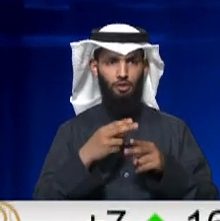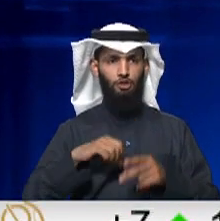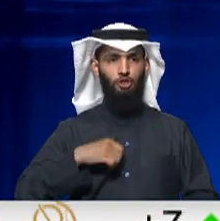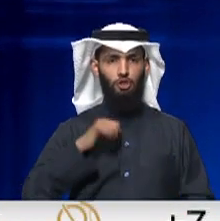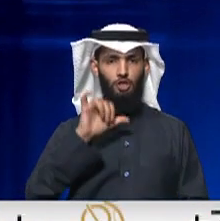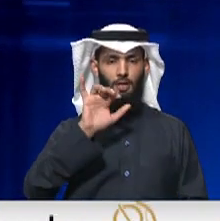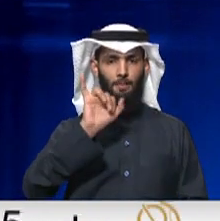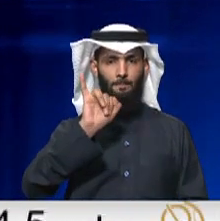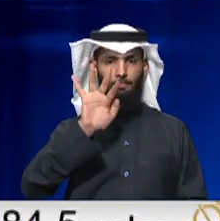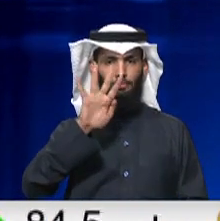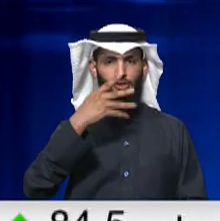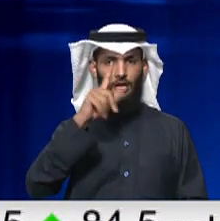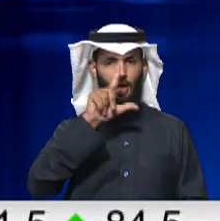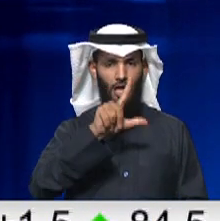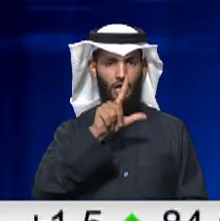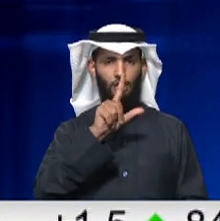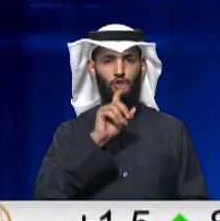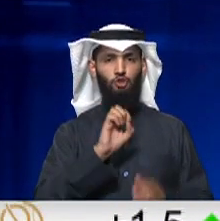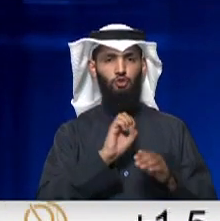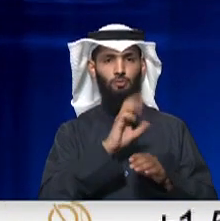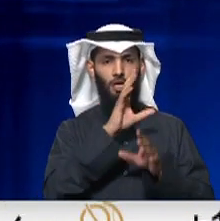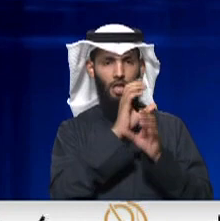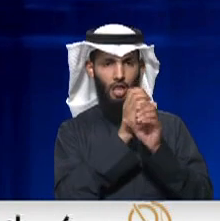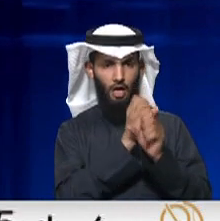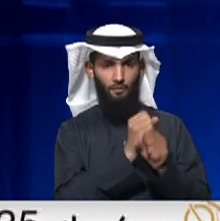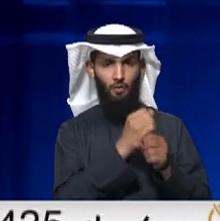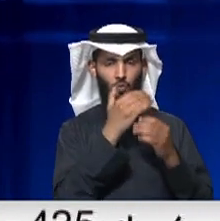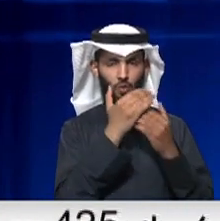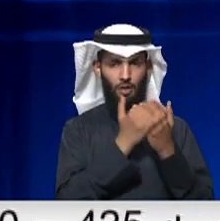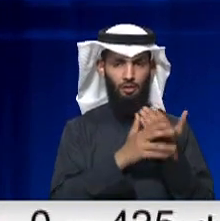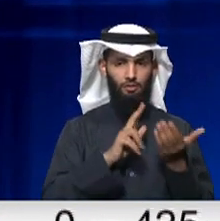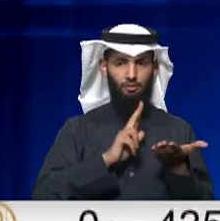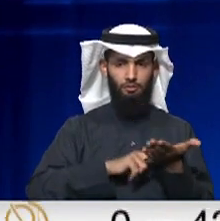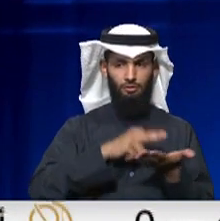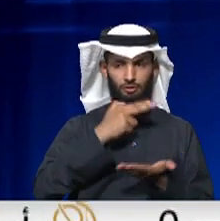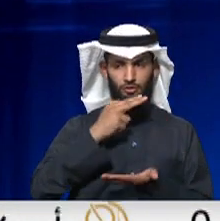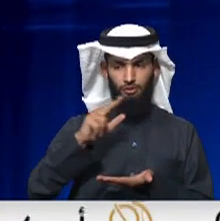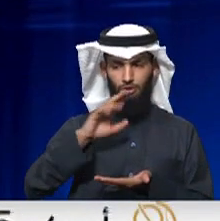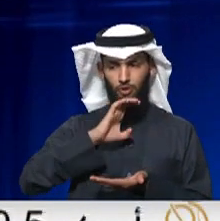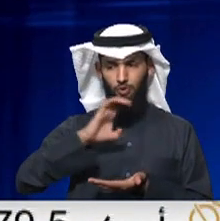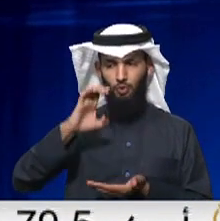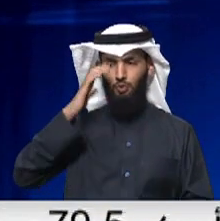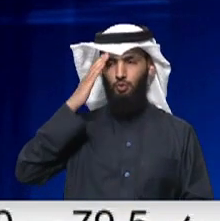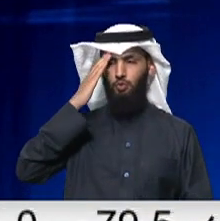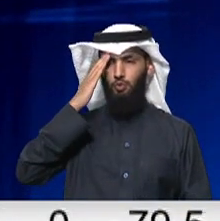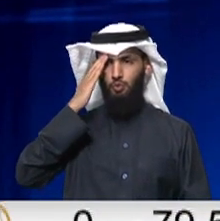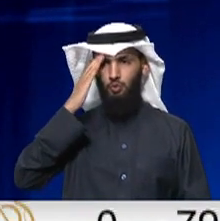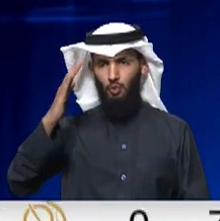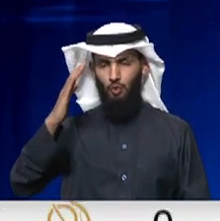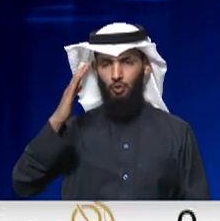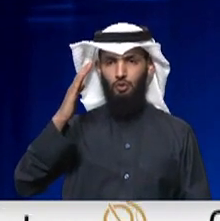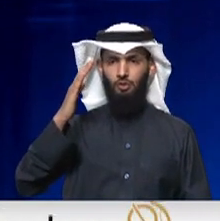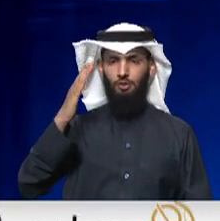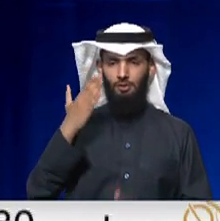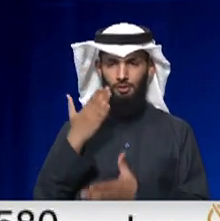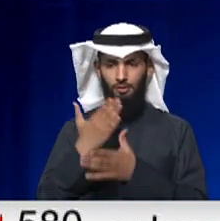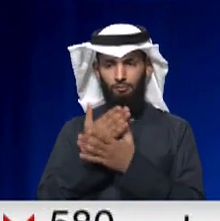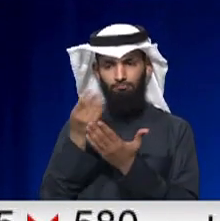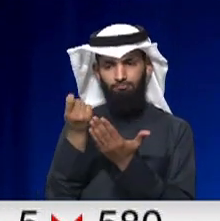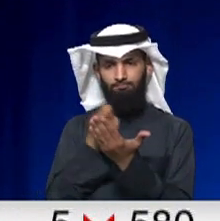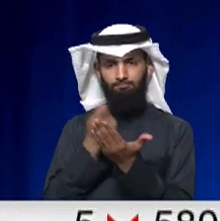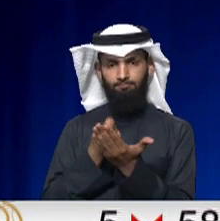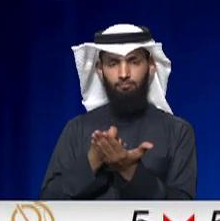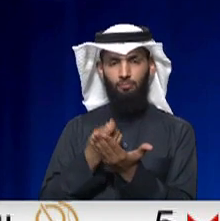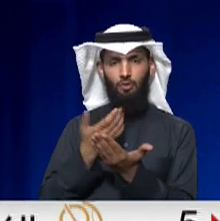الشيخ مشعل الأحمد الجابر الصباح حفظه الله ورعاه برسالة شكر جوابية لفخامته، ضمنها